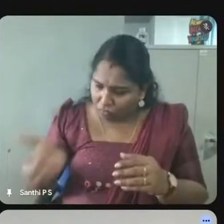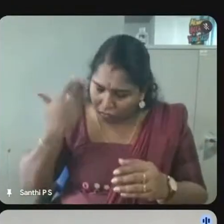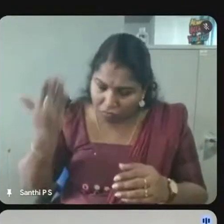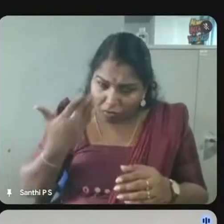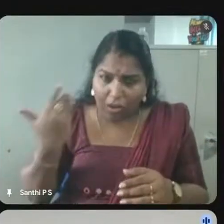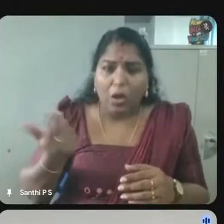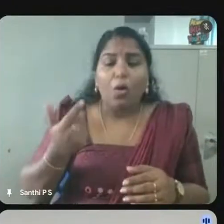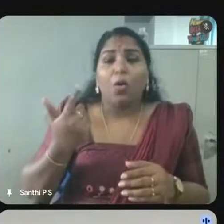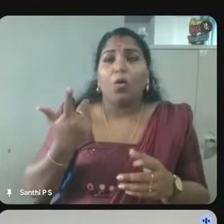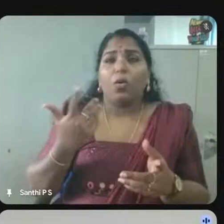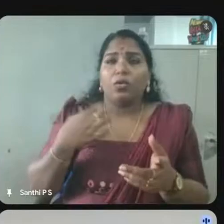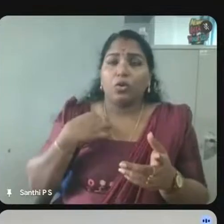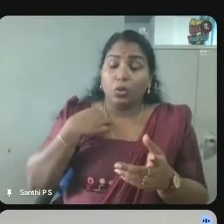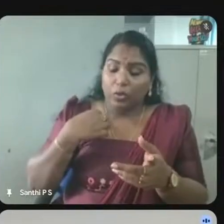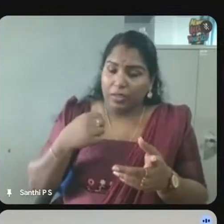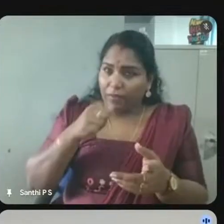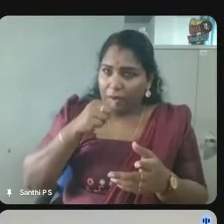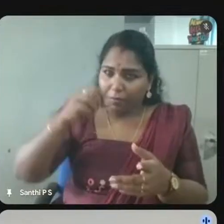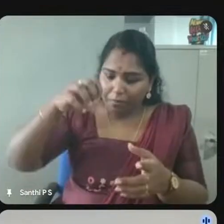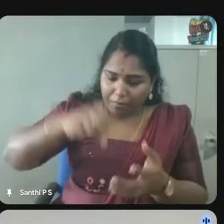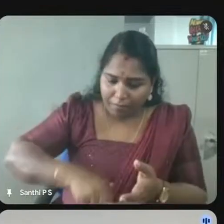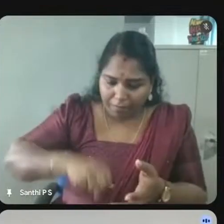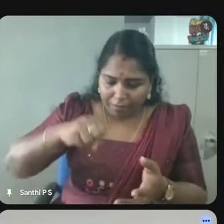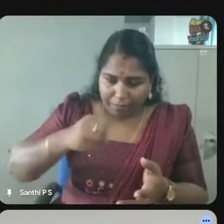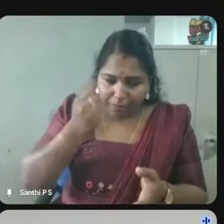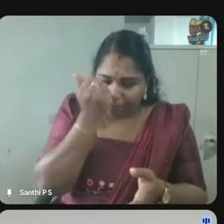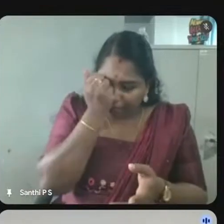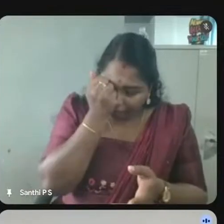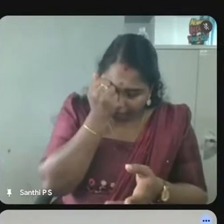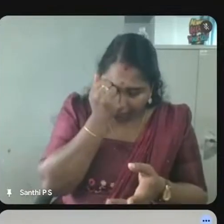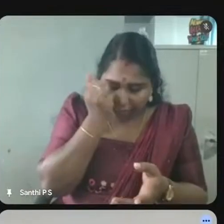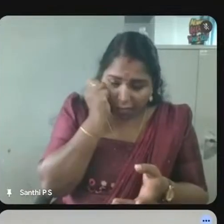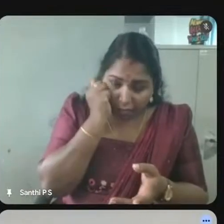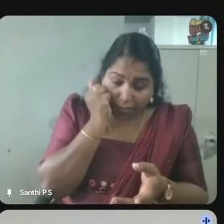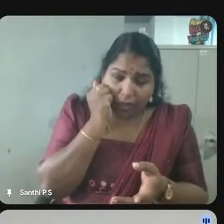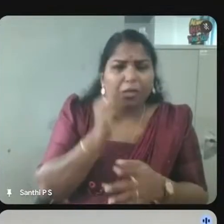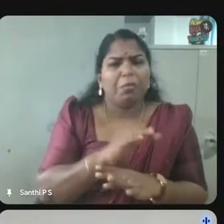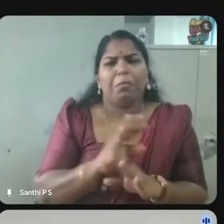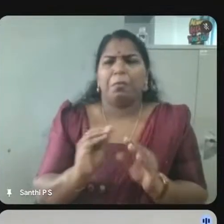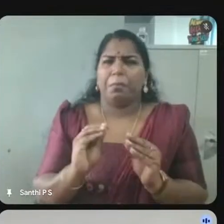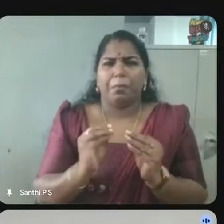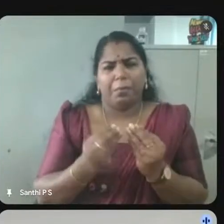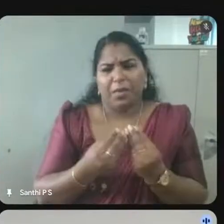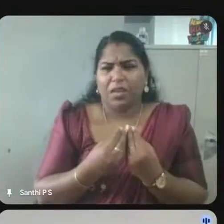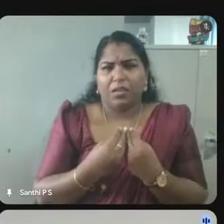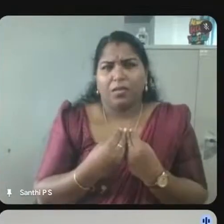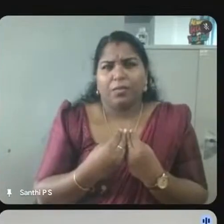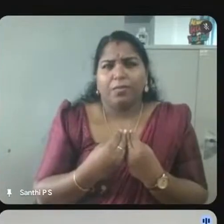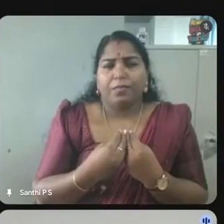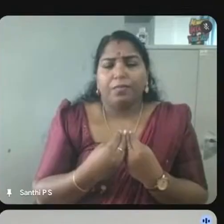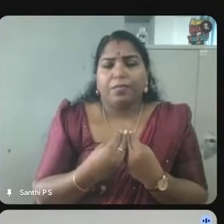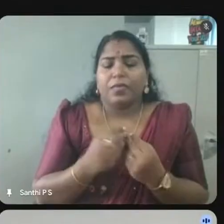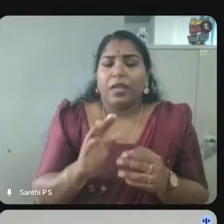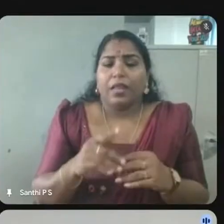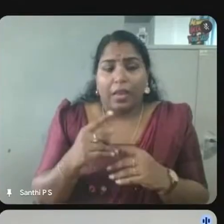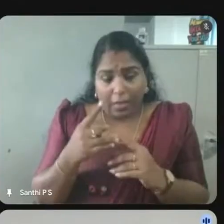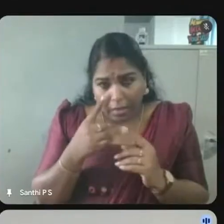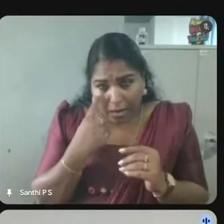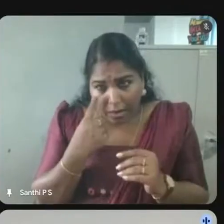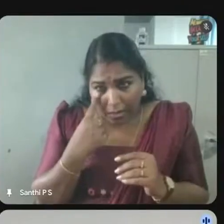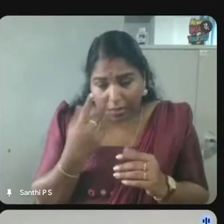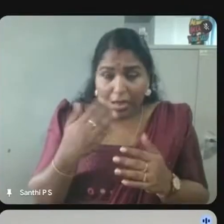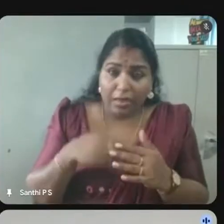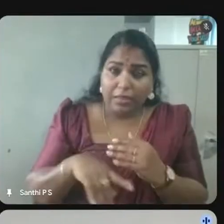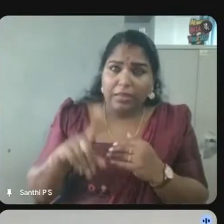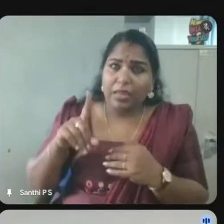വെക്കുകയോ ചെയ്താൽ തന്നെ നമുക്ക് കണ്ണ് തിരുമുന്നത് ഒഴിവാക്കാൻ പറ്റും. പിന്നെ നമ്മൾ കണ്ണിലെ ഇഞ്ചുറീസ് വരാതിരിക്കാൻ,